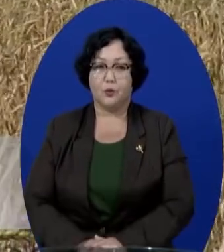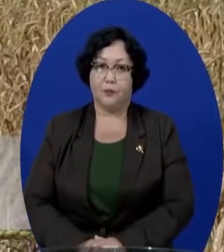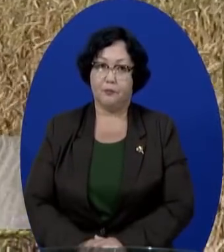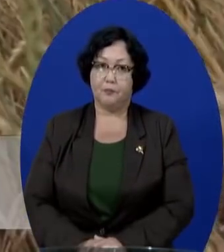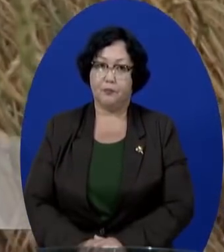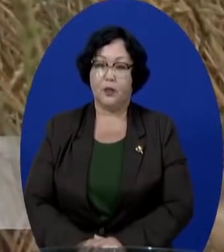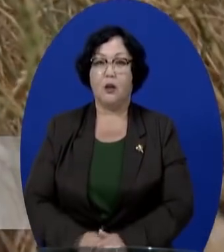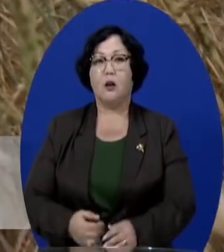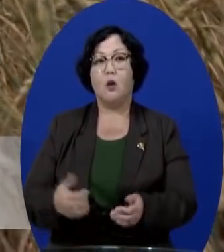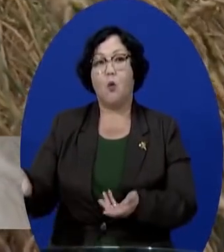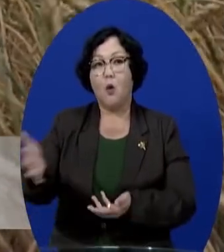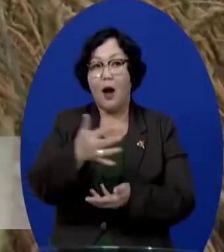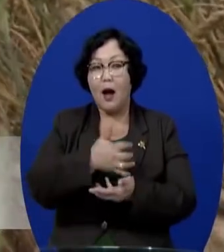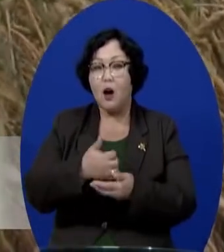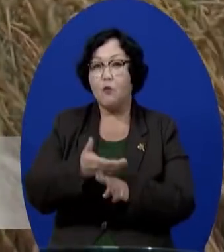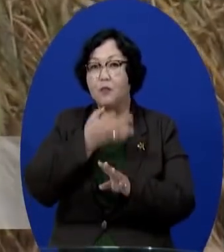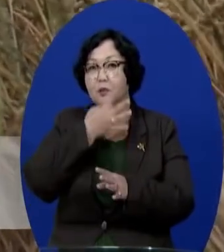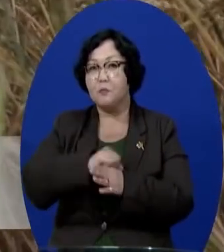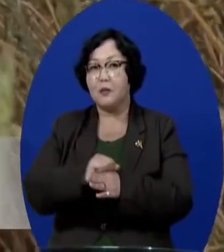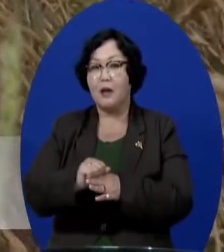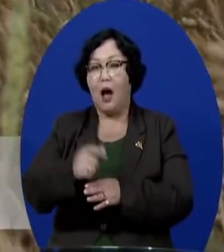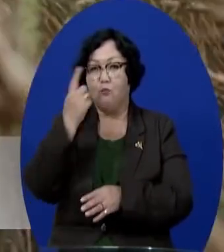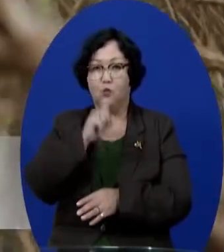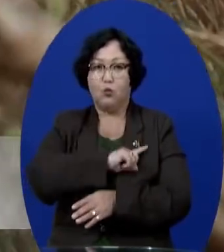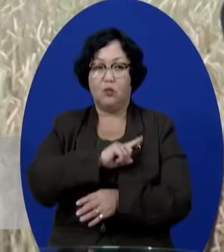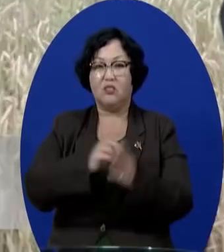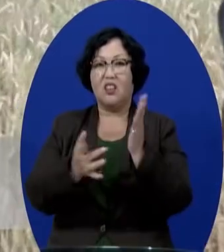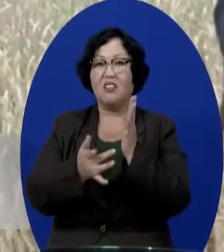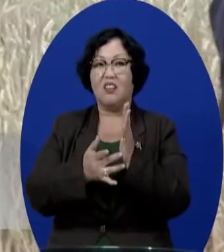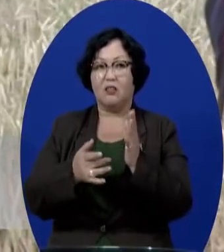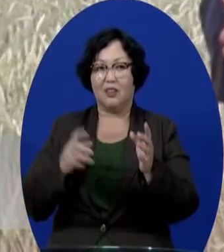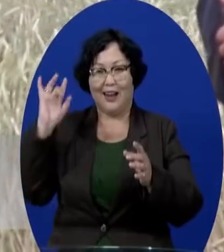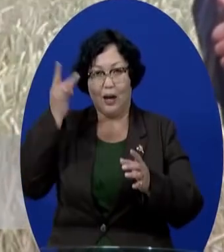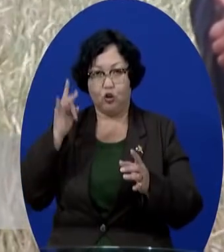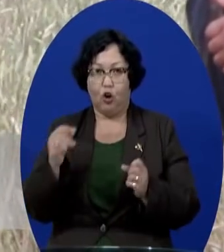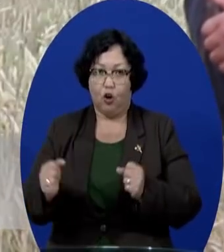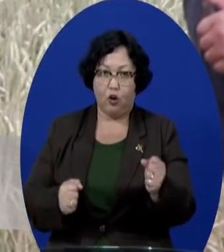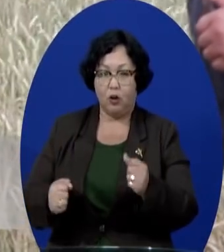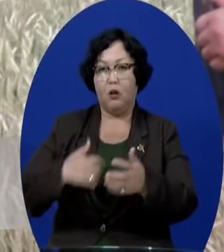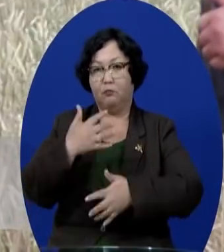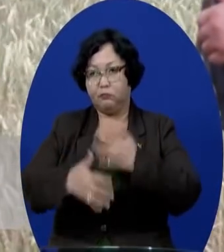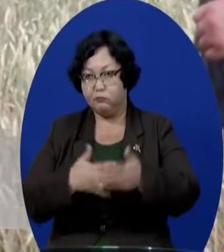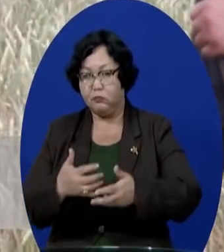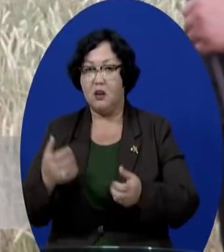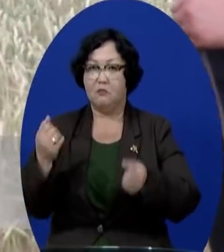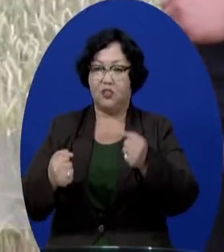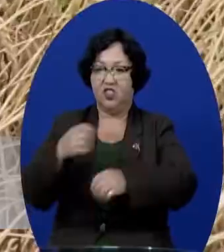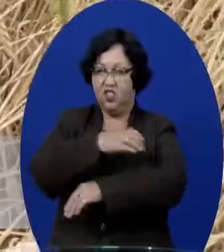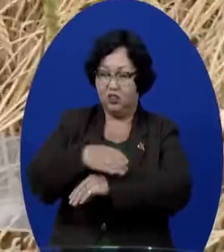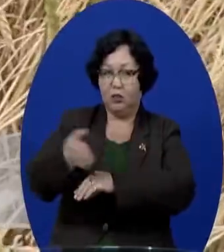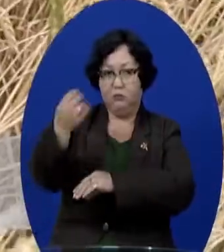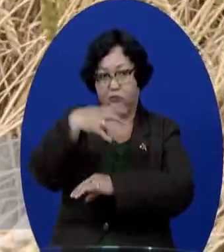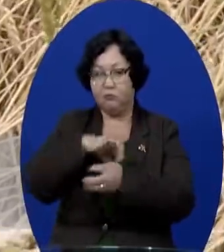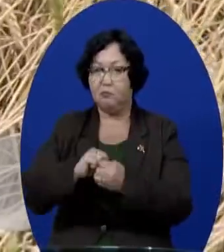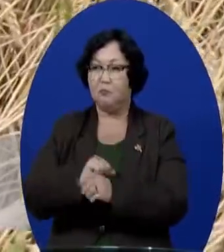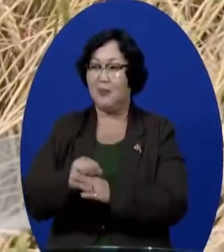Ургац хураалтын бэлтгэл ажилдаа ороход хамгийн түрүүнд техникийн бэлэн байдал чухал байдаг. Техникийн бэлэн байдалд Оронт аймагт 70-80% байна.